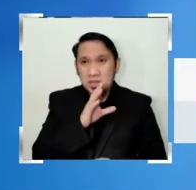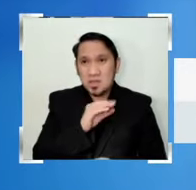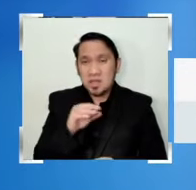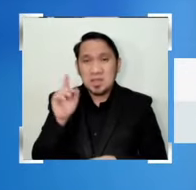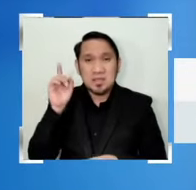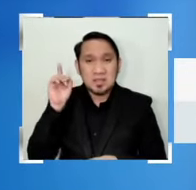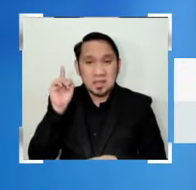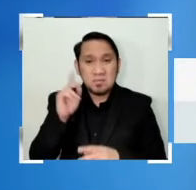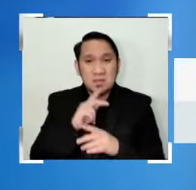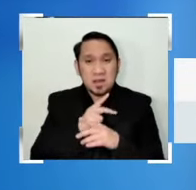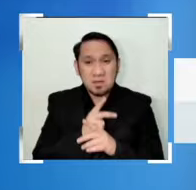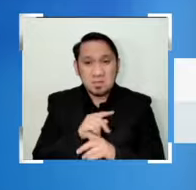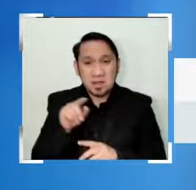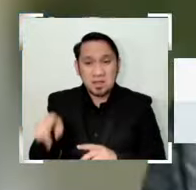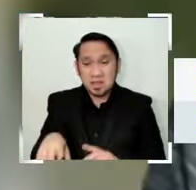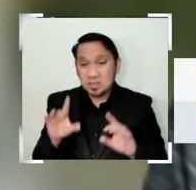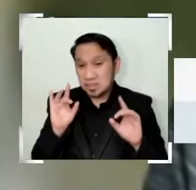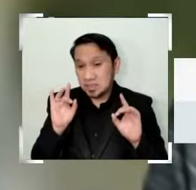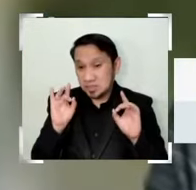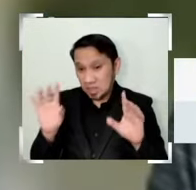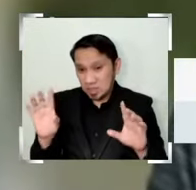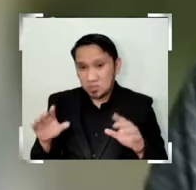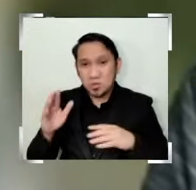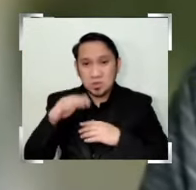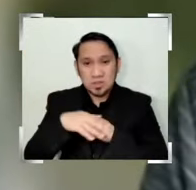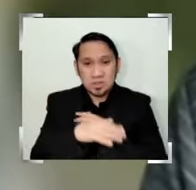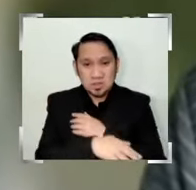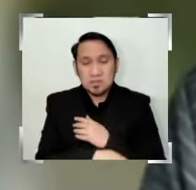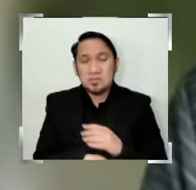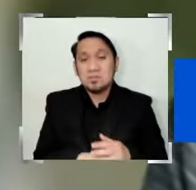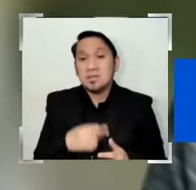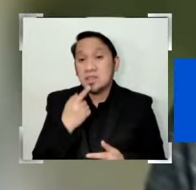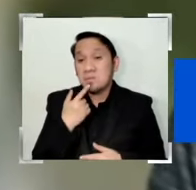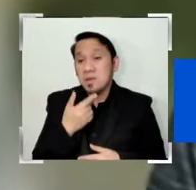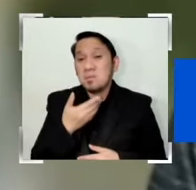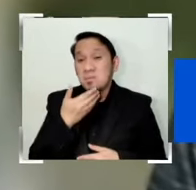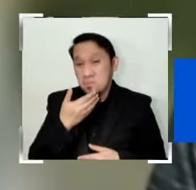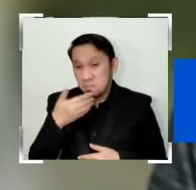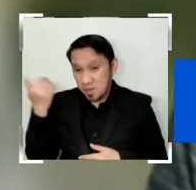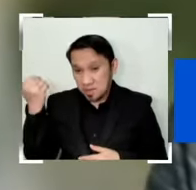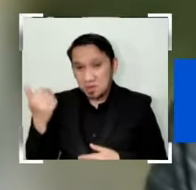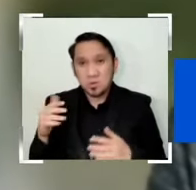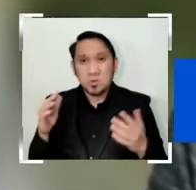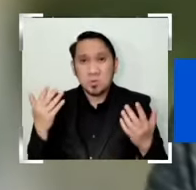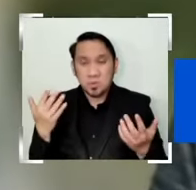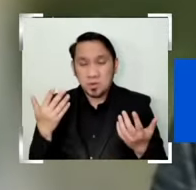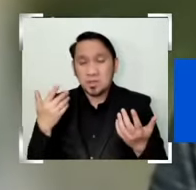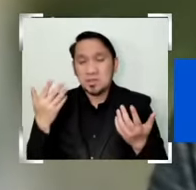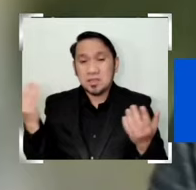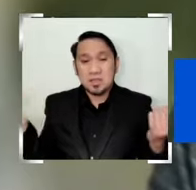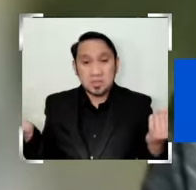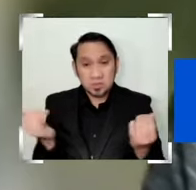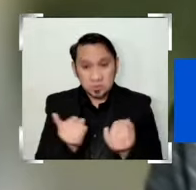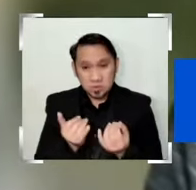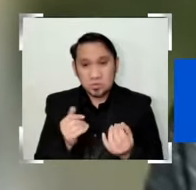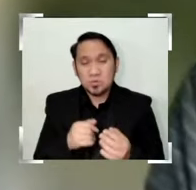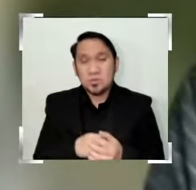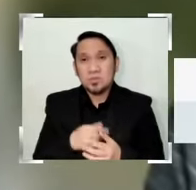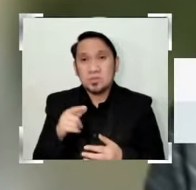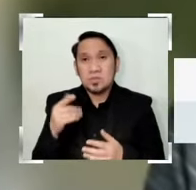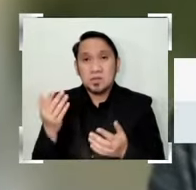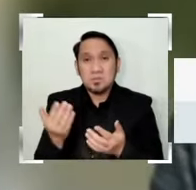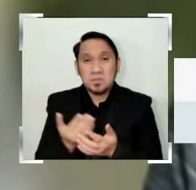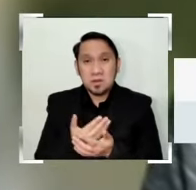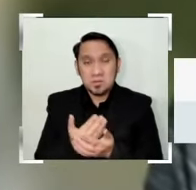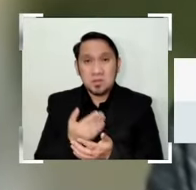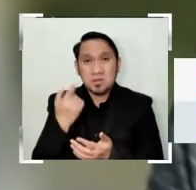na delikado sa kalikasan. Mas makabubuti na huwag tayong mag-introduce ng something new into the